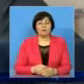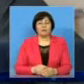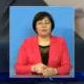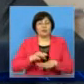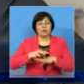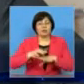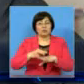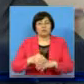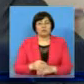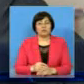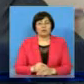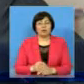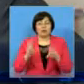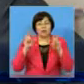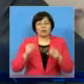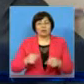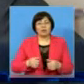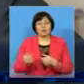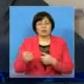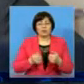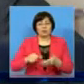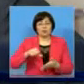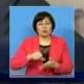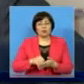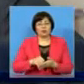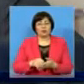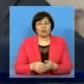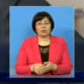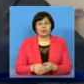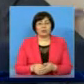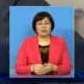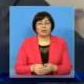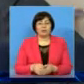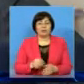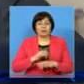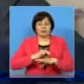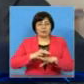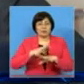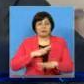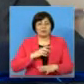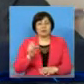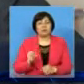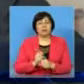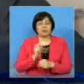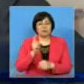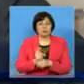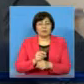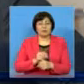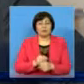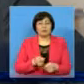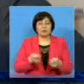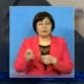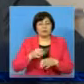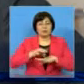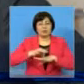осы арнайы өкілдерге, осы басшыларға жоғарыдан келген қойып жүретін. Біз де сол халықтың тапсырмасын тиісті органдарға